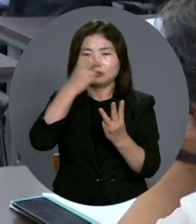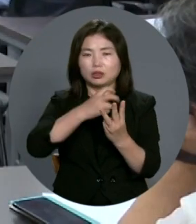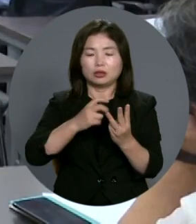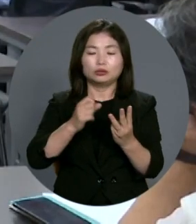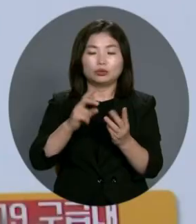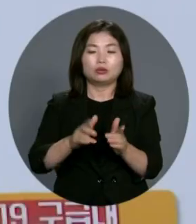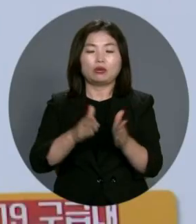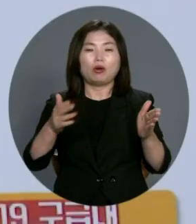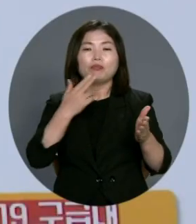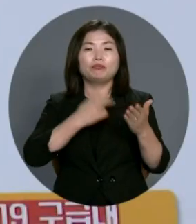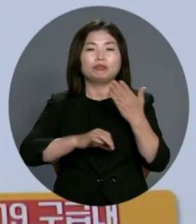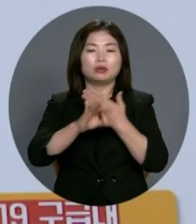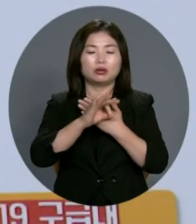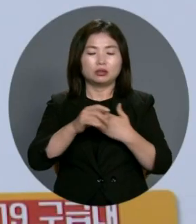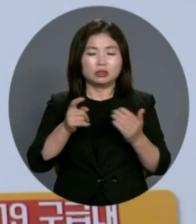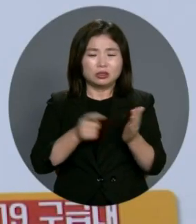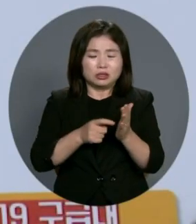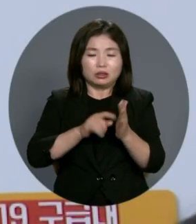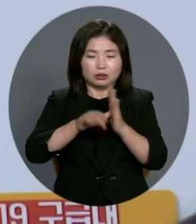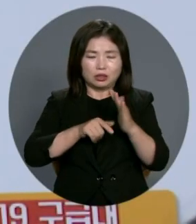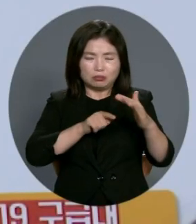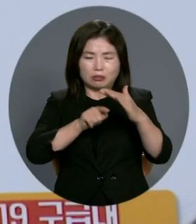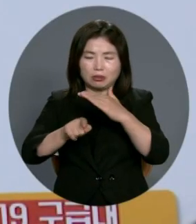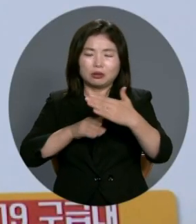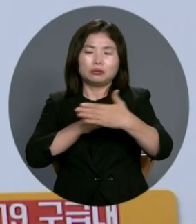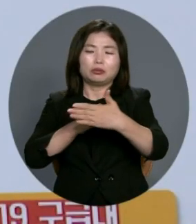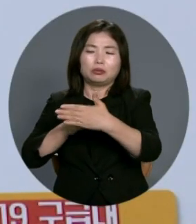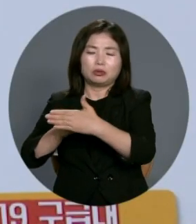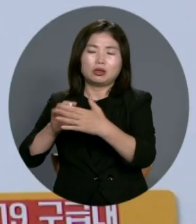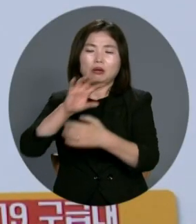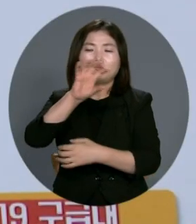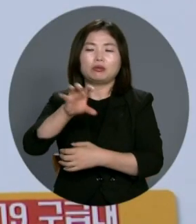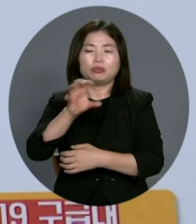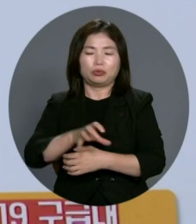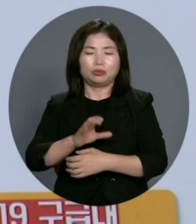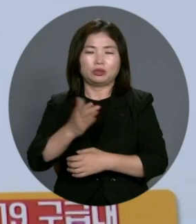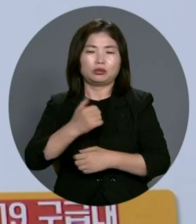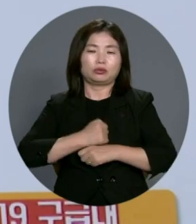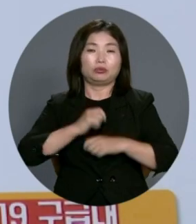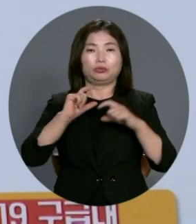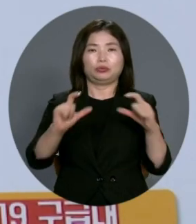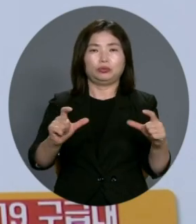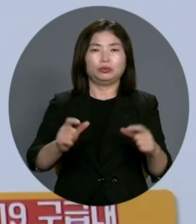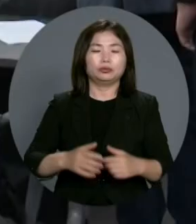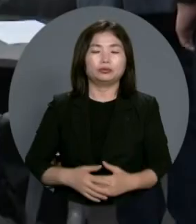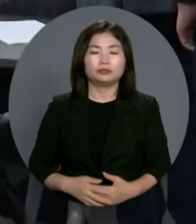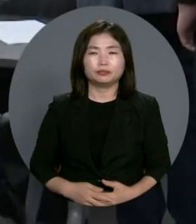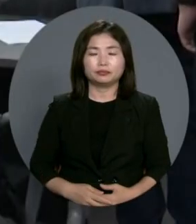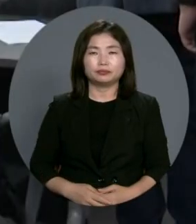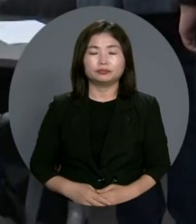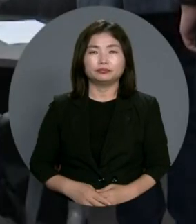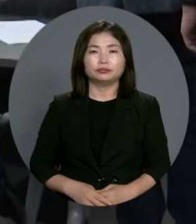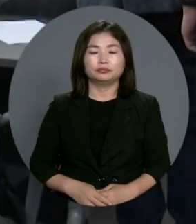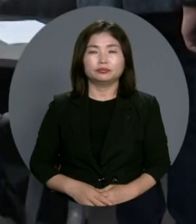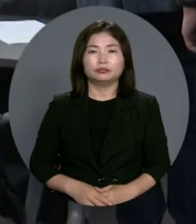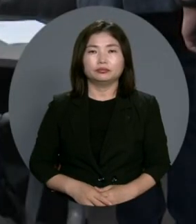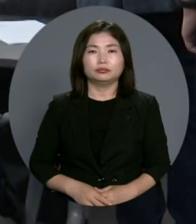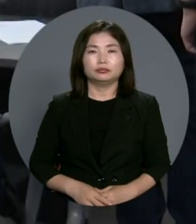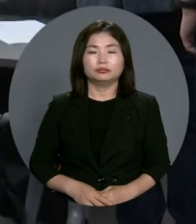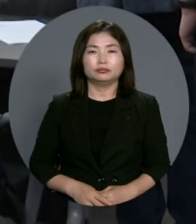없이는 응급실 뺑뺑이는 되풀이될 수밖에 없을 것이라고 경고하고 있습니다. MBC 뉴스 김철우입니다.